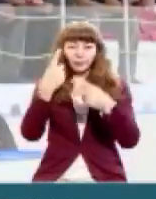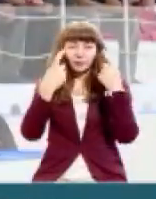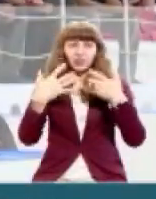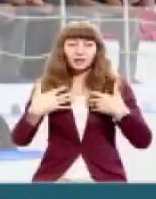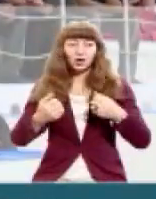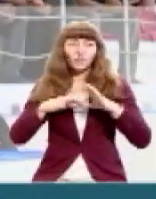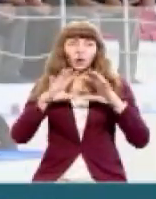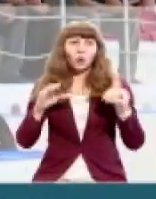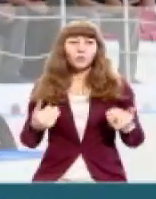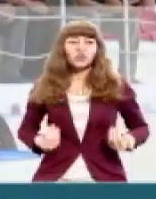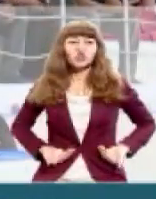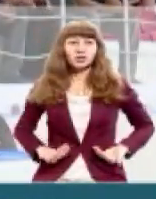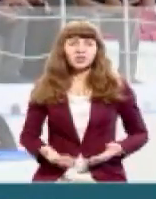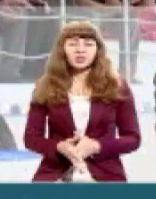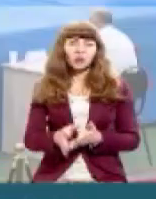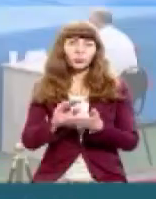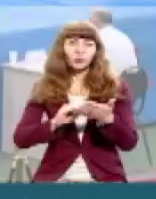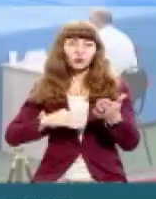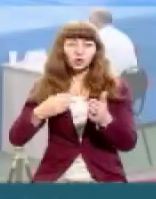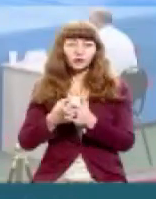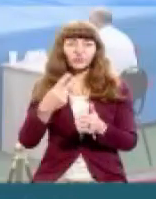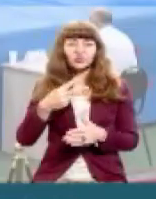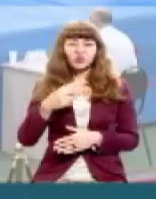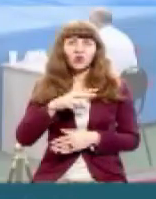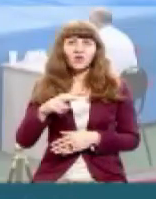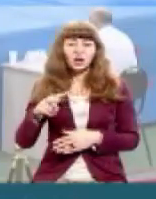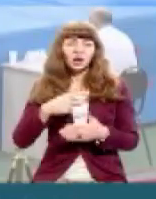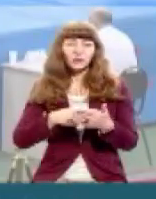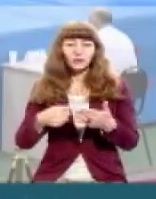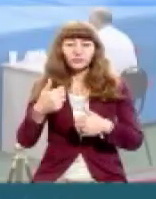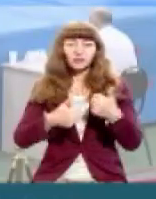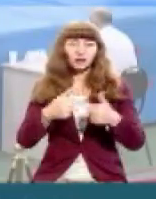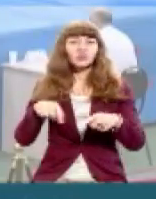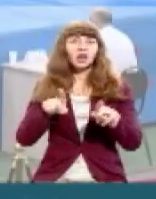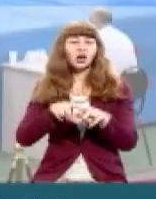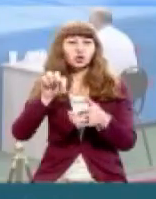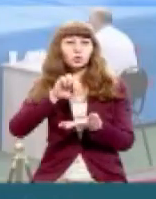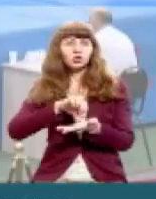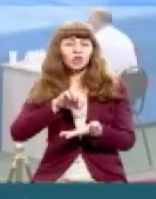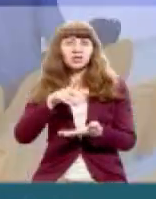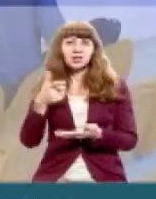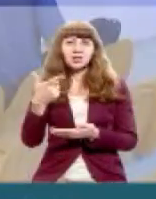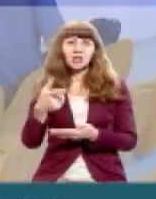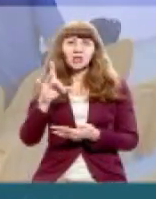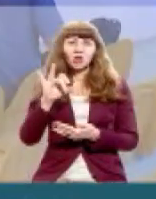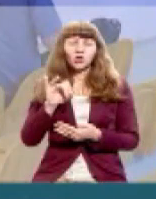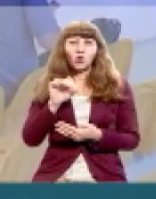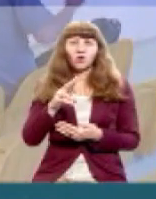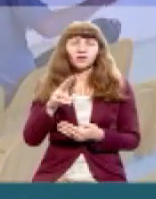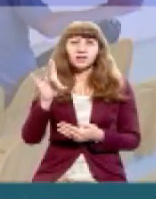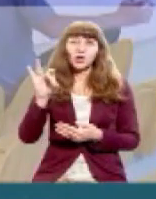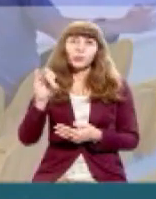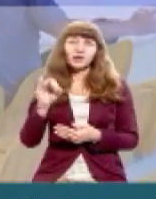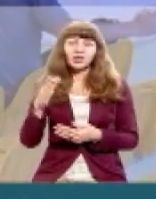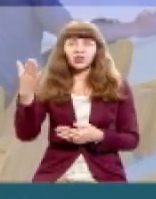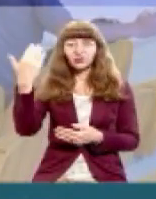дода 22 шілдеге дейін жалғасады. Айта кетейік, аталмыш жарыста кезінде Геннадий Головкин, Серік Сәпиев сынды кәсіби боксшылар